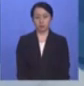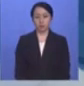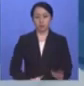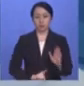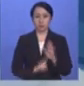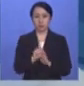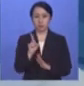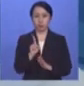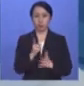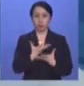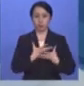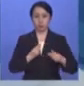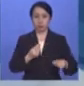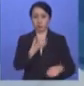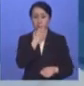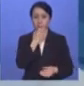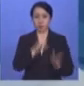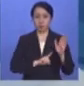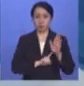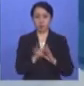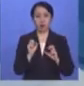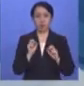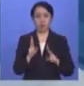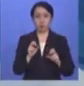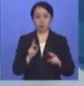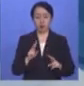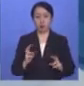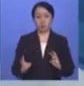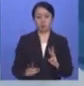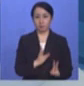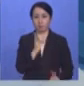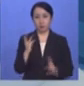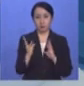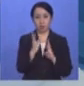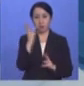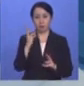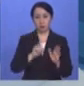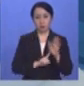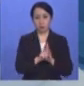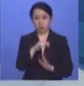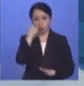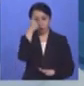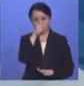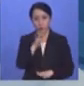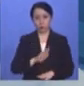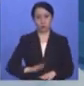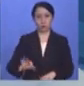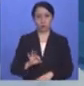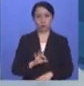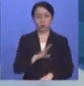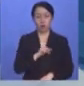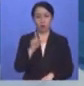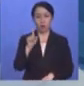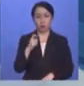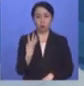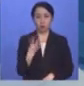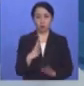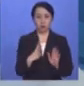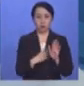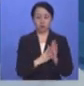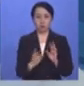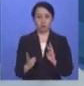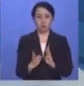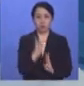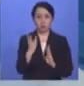С приходом весны и потеплением возрастает риск возникновения пожаров. Всего с начала года на территории области произошло 139